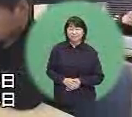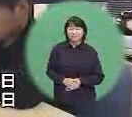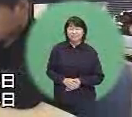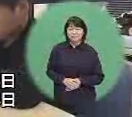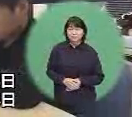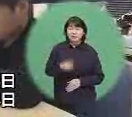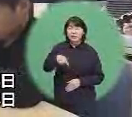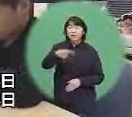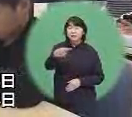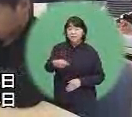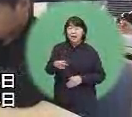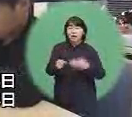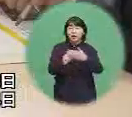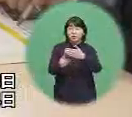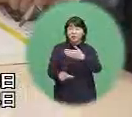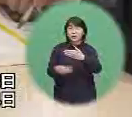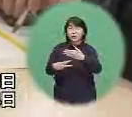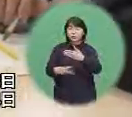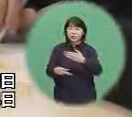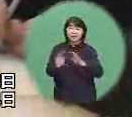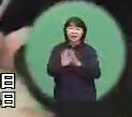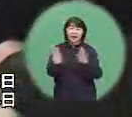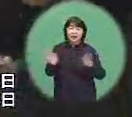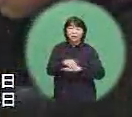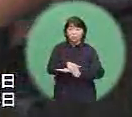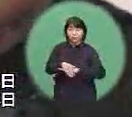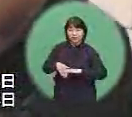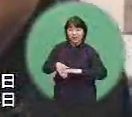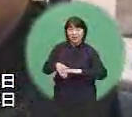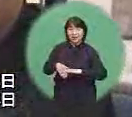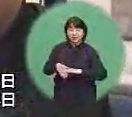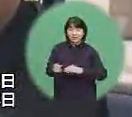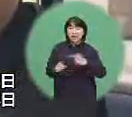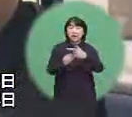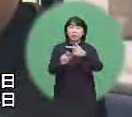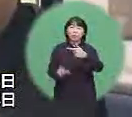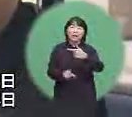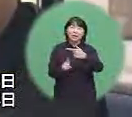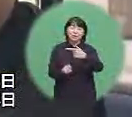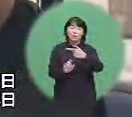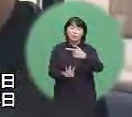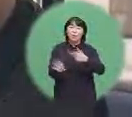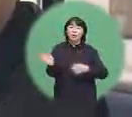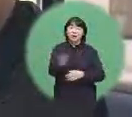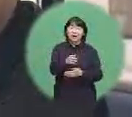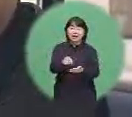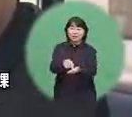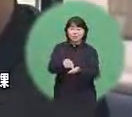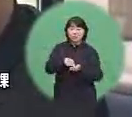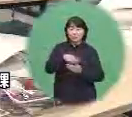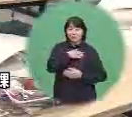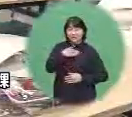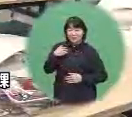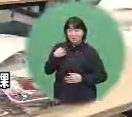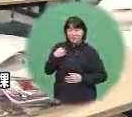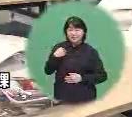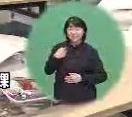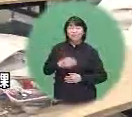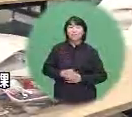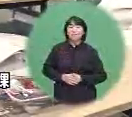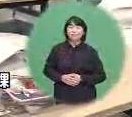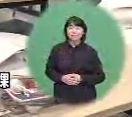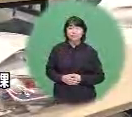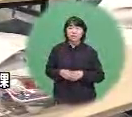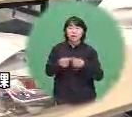次回は9月2日開校予定で、来月14日から申し込みを受け付けます。詳しく